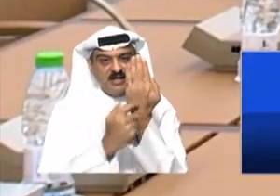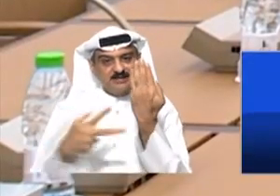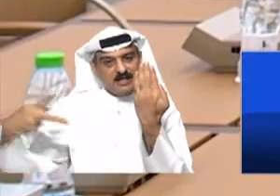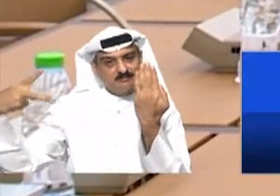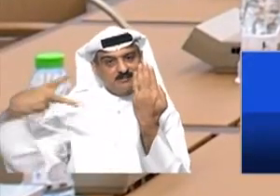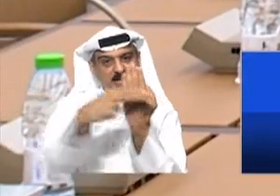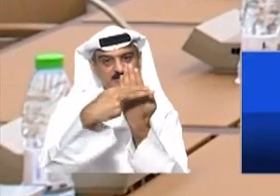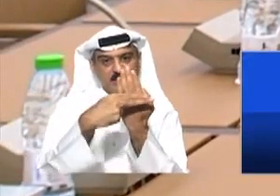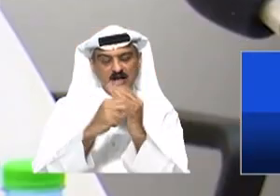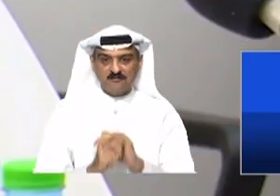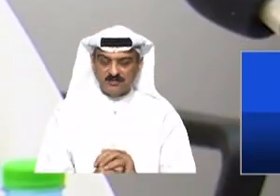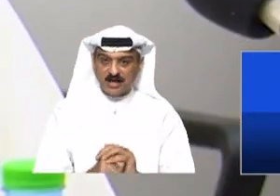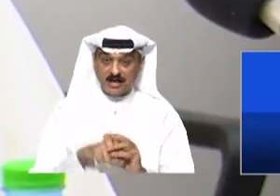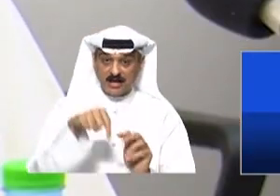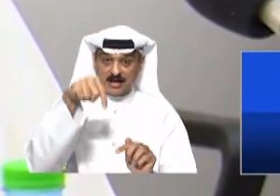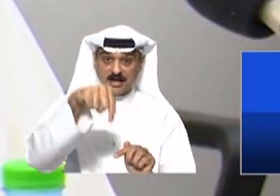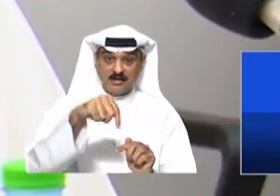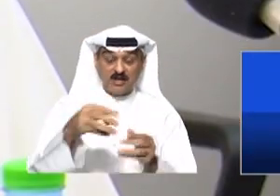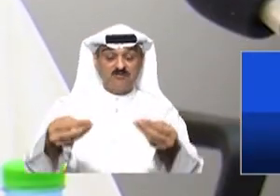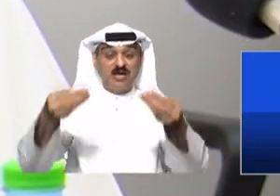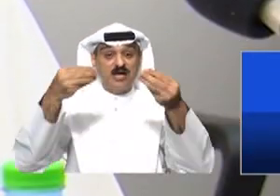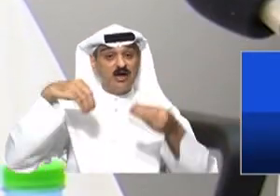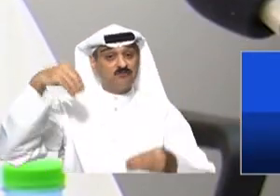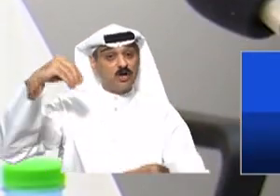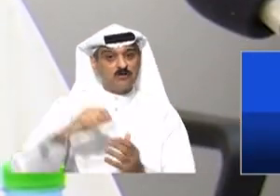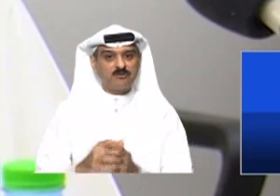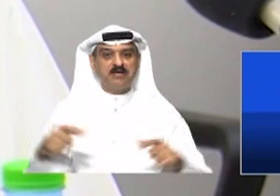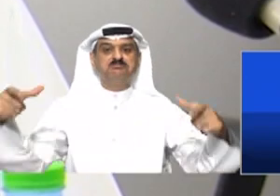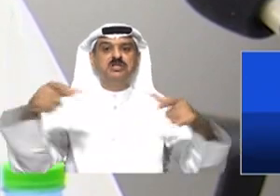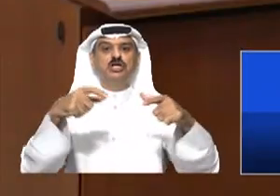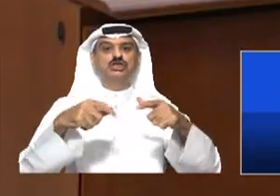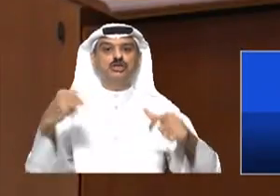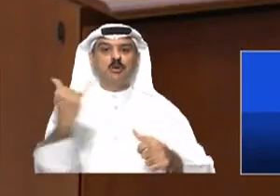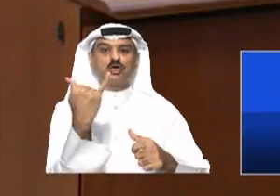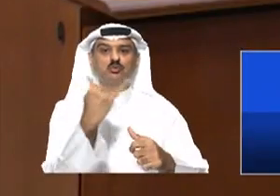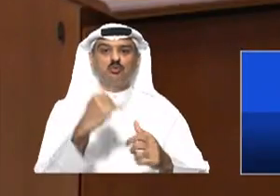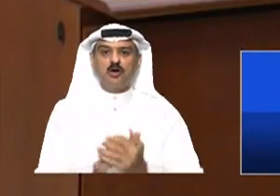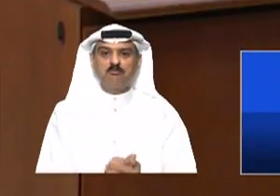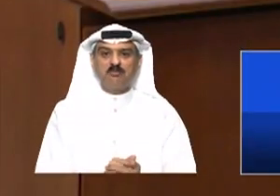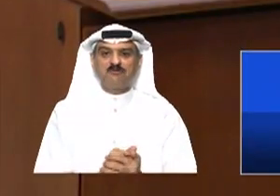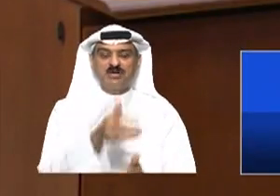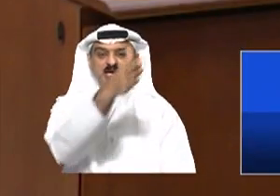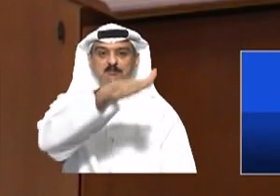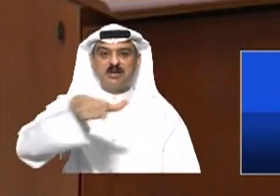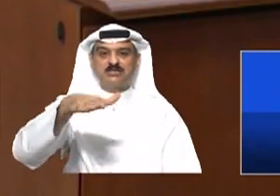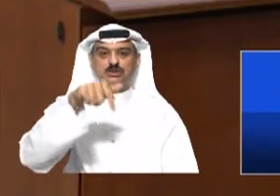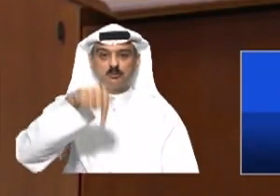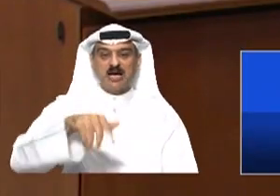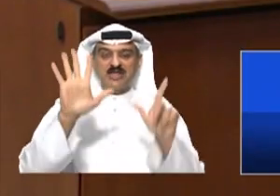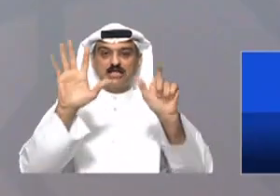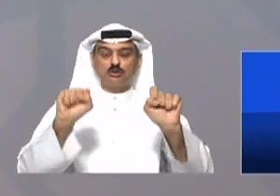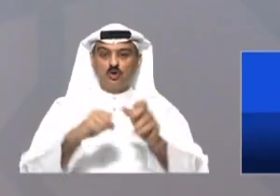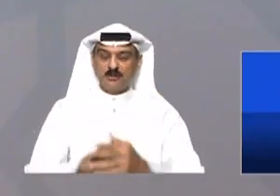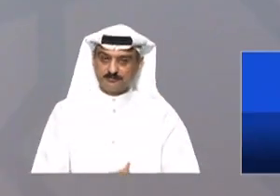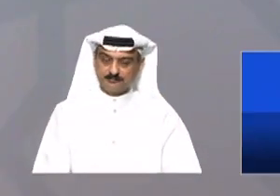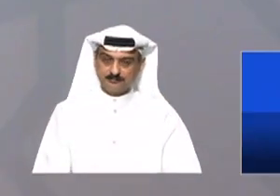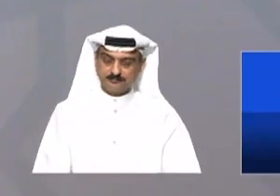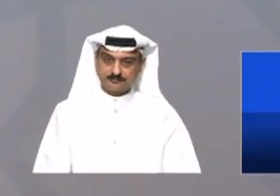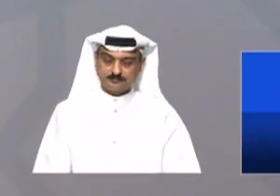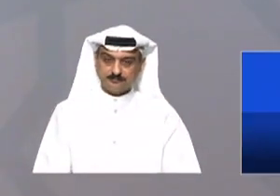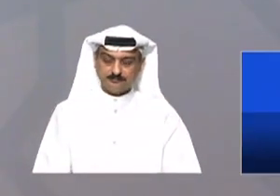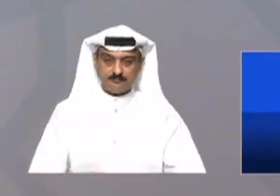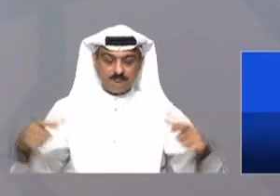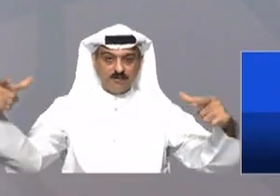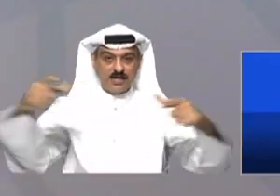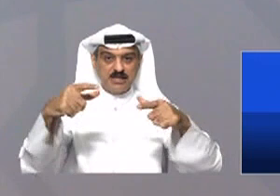النزاهة وتعارض المصالح خلال أبرز اجتماعات اللجان البرلمانية في مجلس الأمة هذا الأسبوع. في الاجتماع الأخير